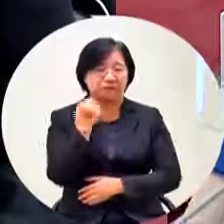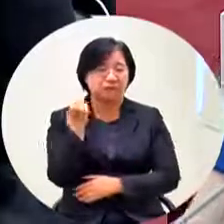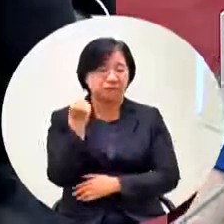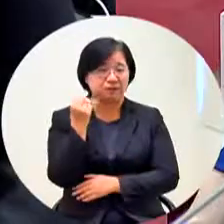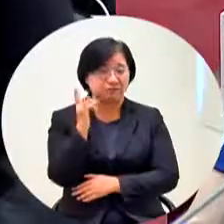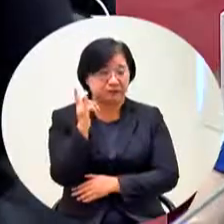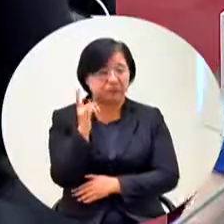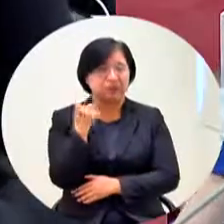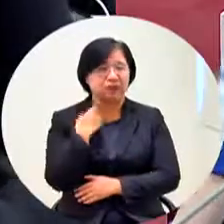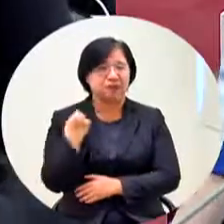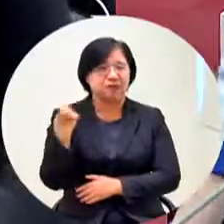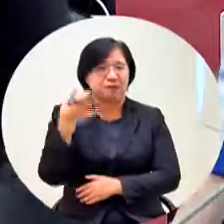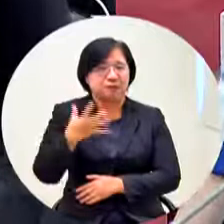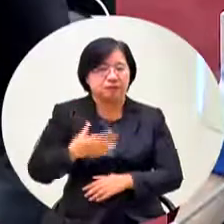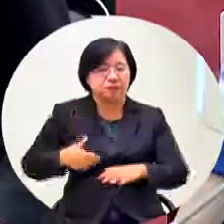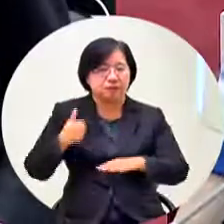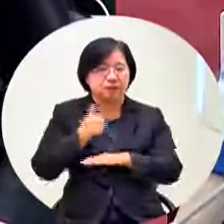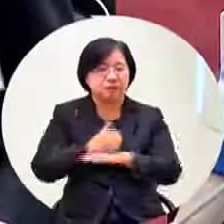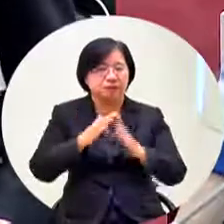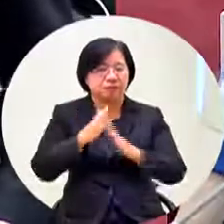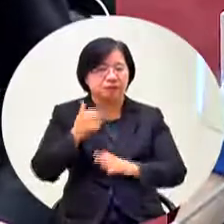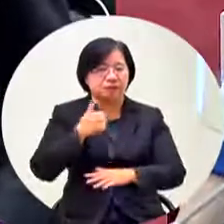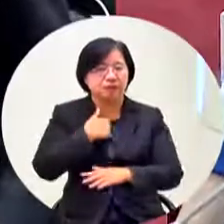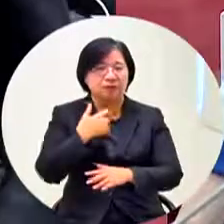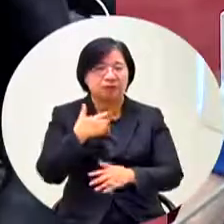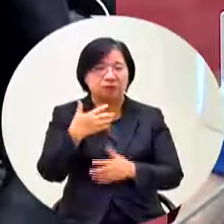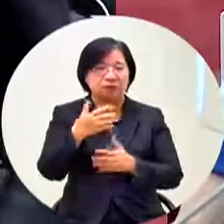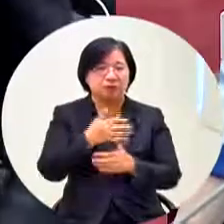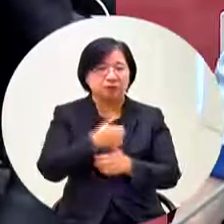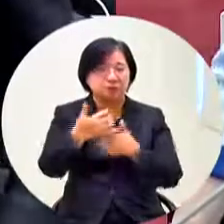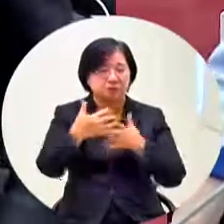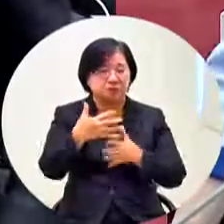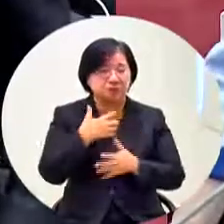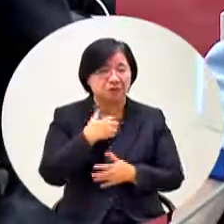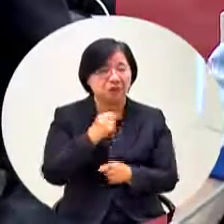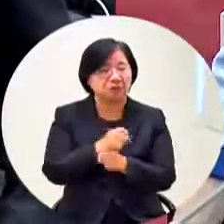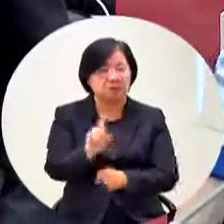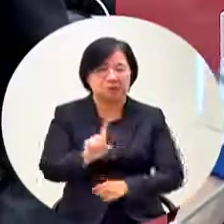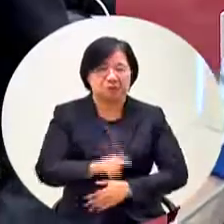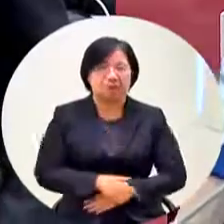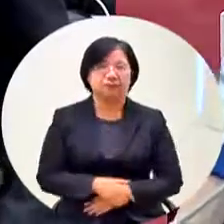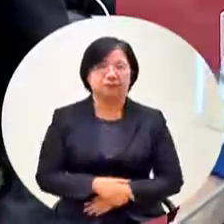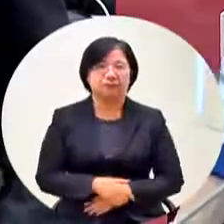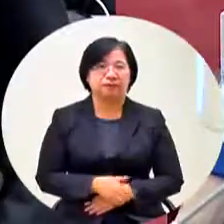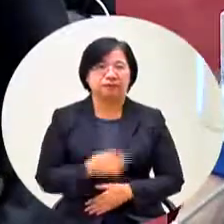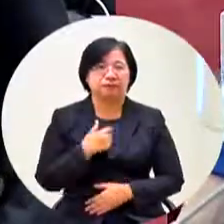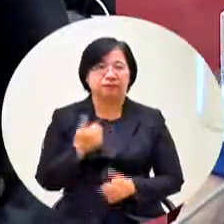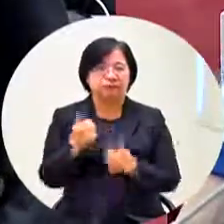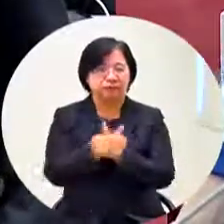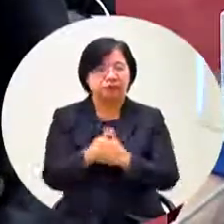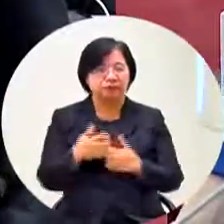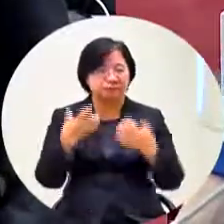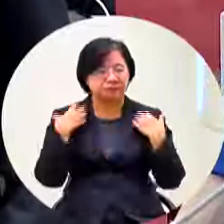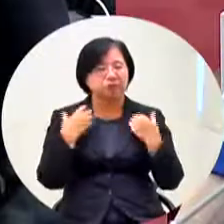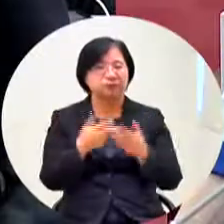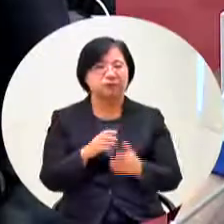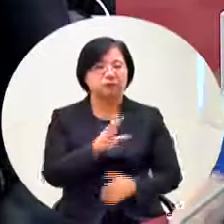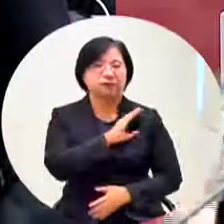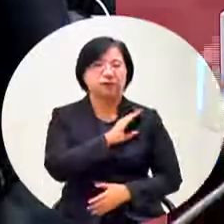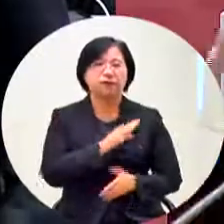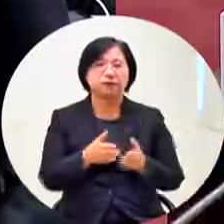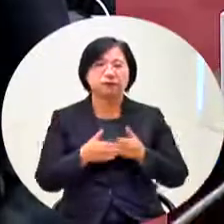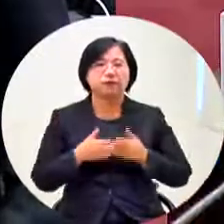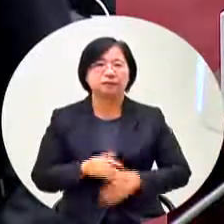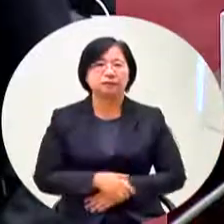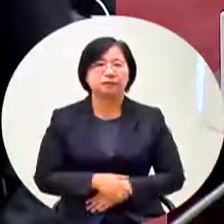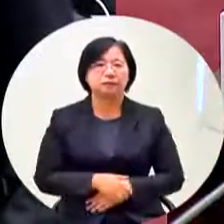到底在这边站在这边咨询什么？ 是我们不会说在代理期间就不会承担了。 对啊，因为我今天准备了十几个议题，我